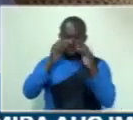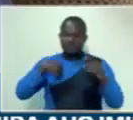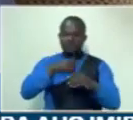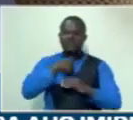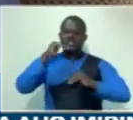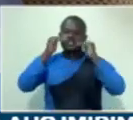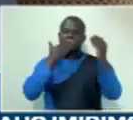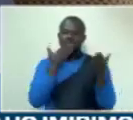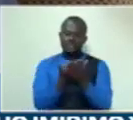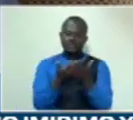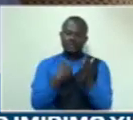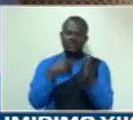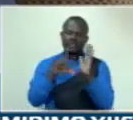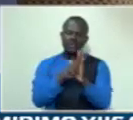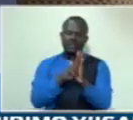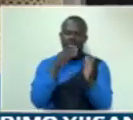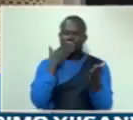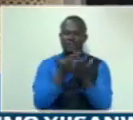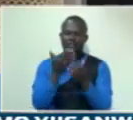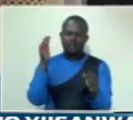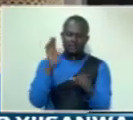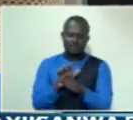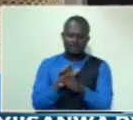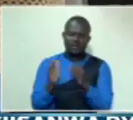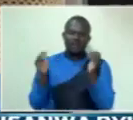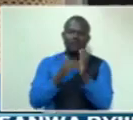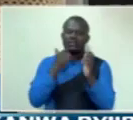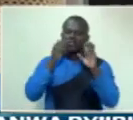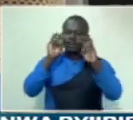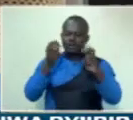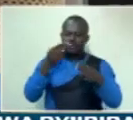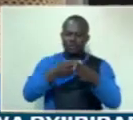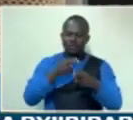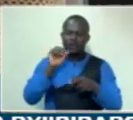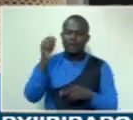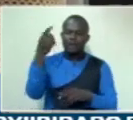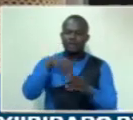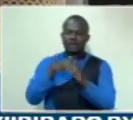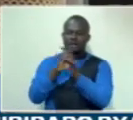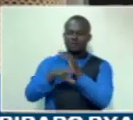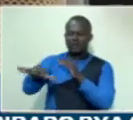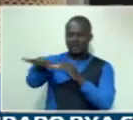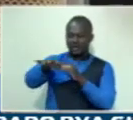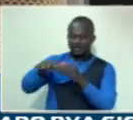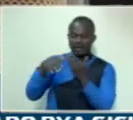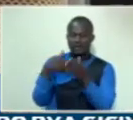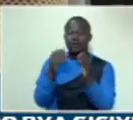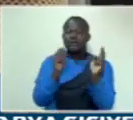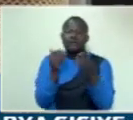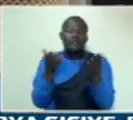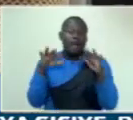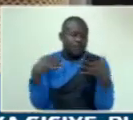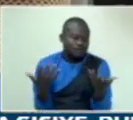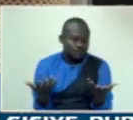inzego nziza dufite n'amategeko meza cyane nkanavuga ngo kuba twitwa ba mbere mu karere akarere se ko ubundi nyine gahagaze